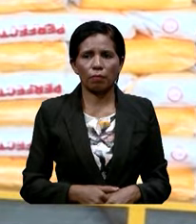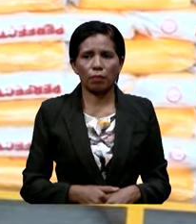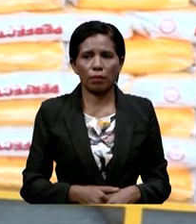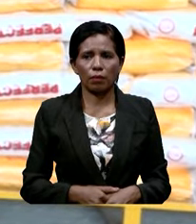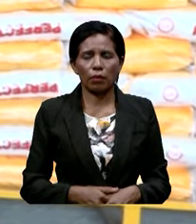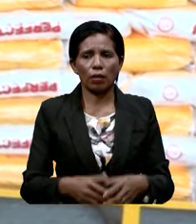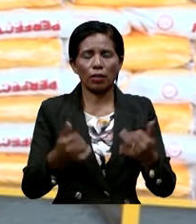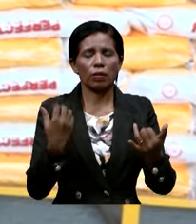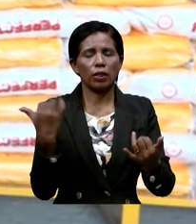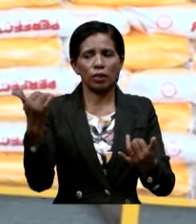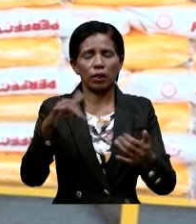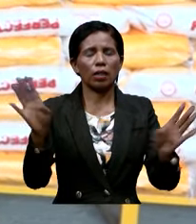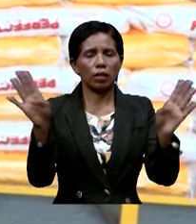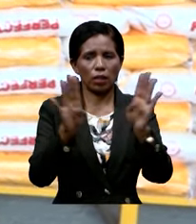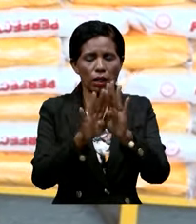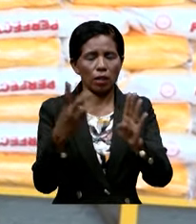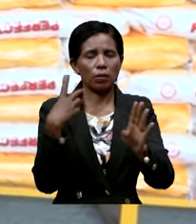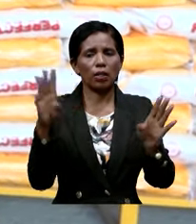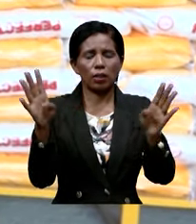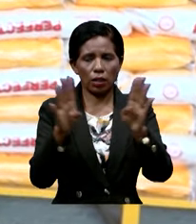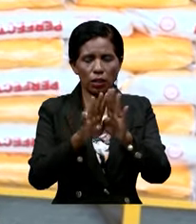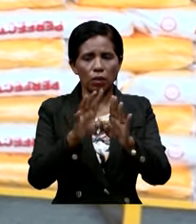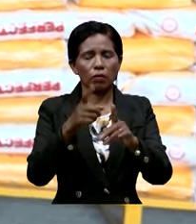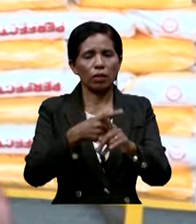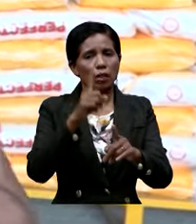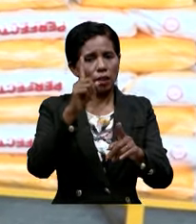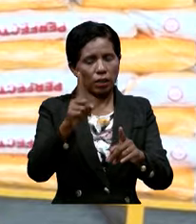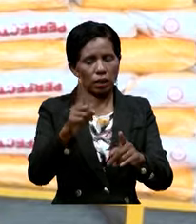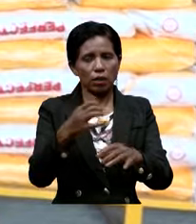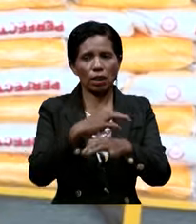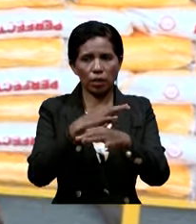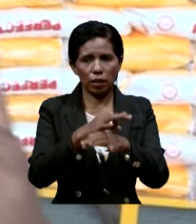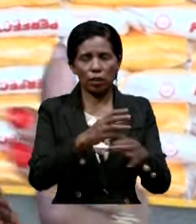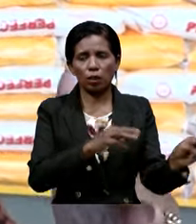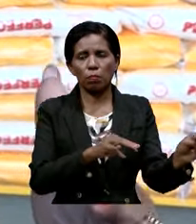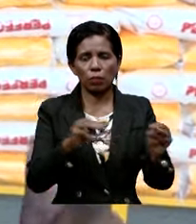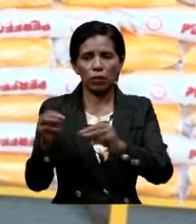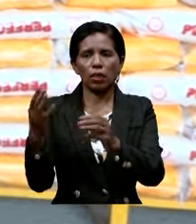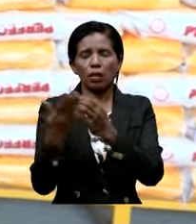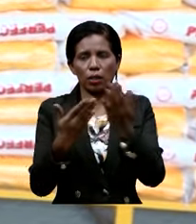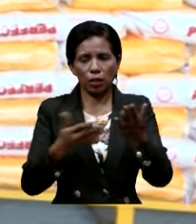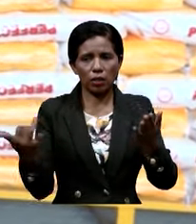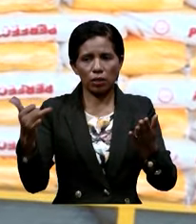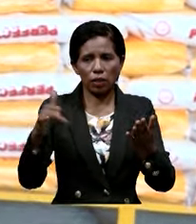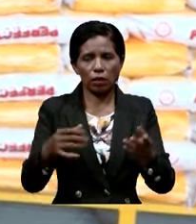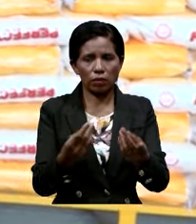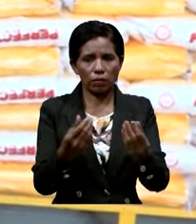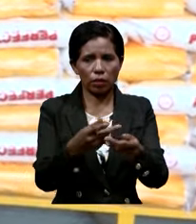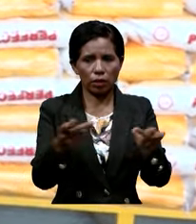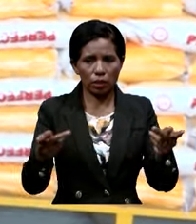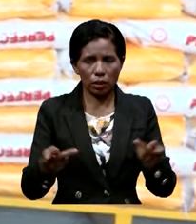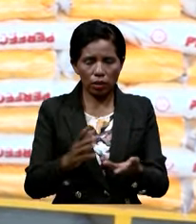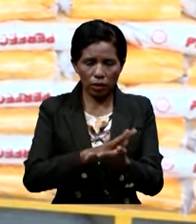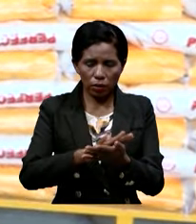Provisório agora dok sertaka. Ami ruka sertaka lai para sir hadi ni condição. Sir tem que drop sa sansar ne sai hotu e rai ne sir tem que nai